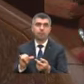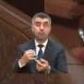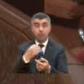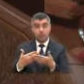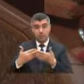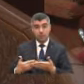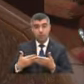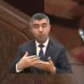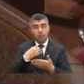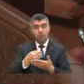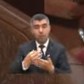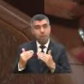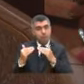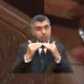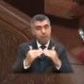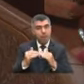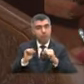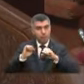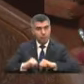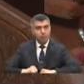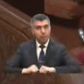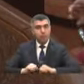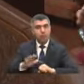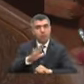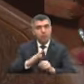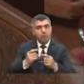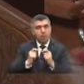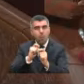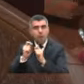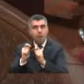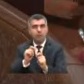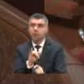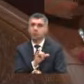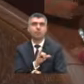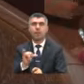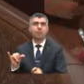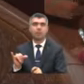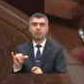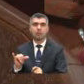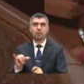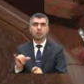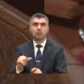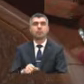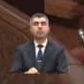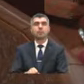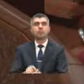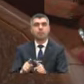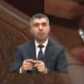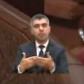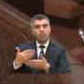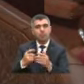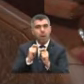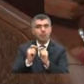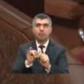ان نتوافق حوله واننا ما نناقشوش غير قابل